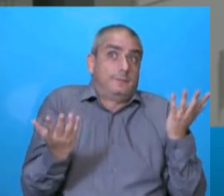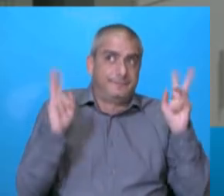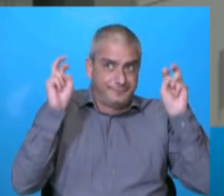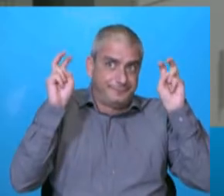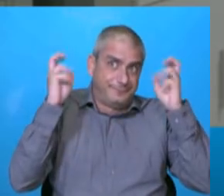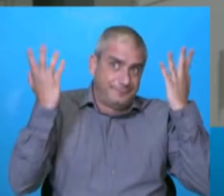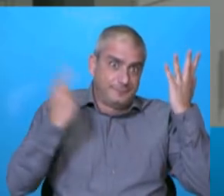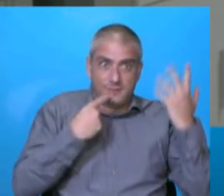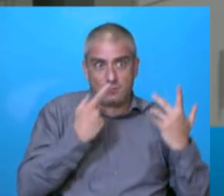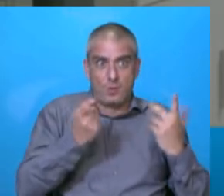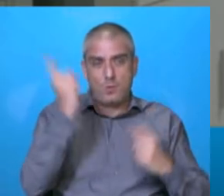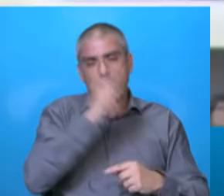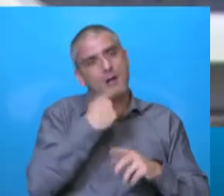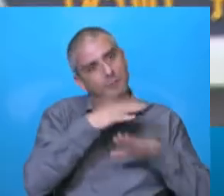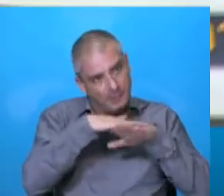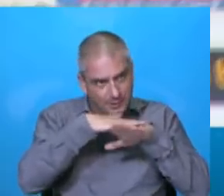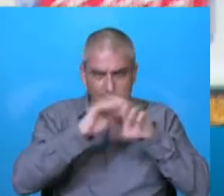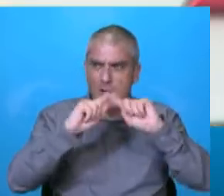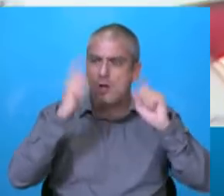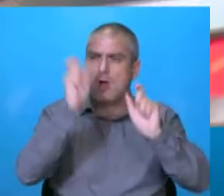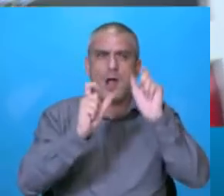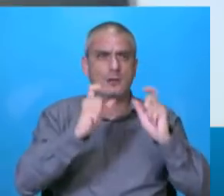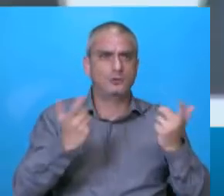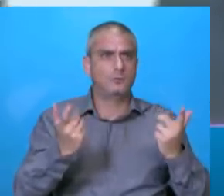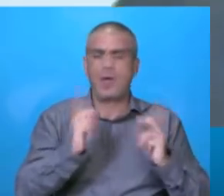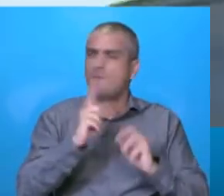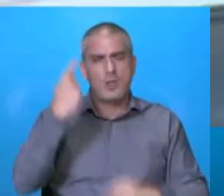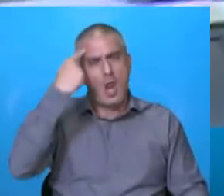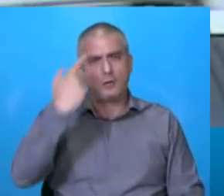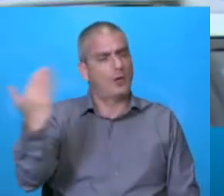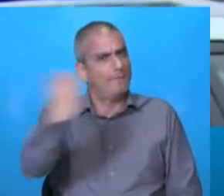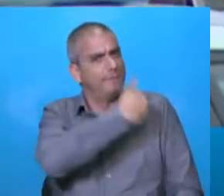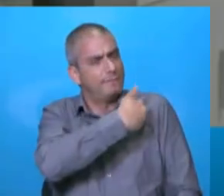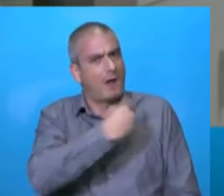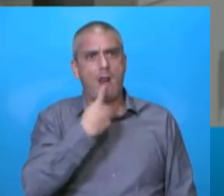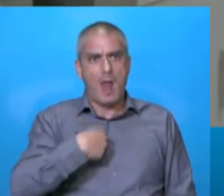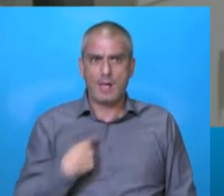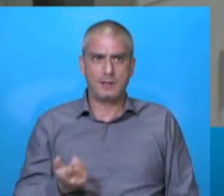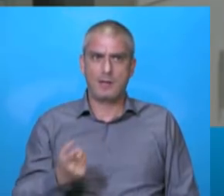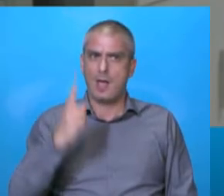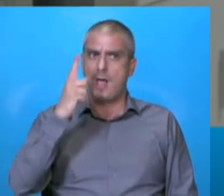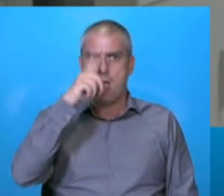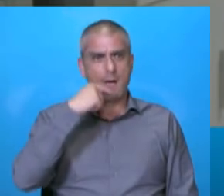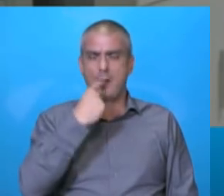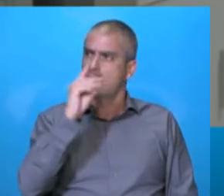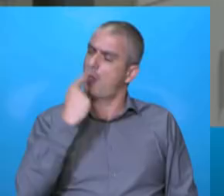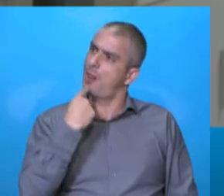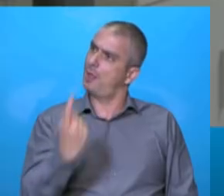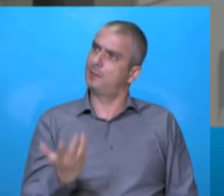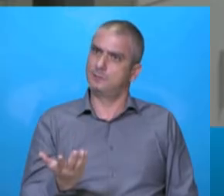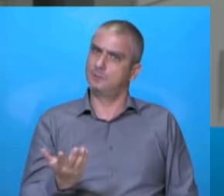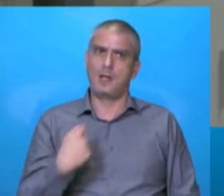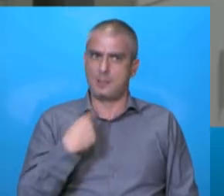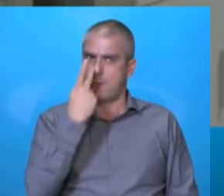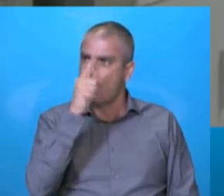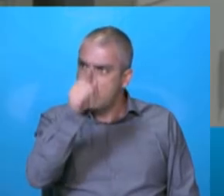לזה, שהוא בא וביקש סליחה מכל אחד. אבל אף אחד לא חשב לבוא אליי, לאבא של דור, ולהגיד להם, תשמעו, ראינו אותו כאן,